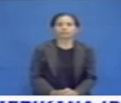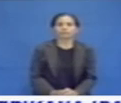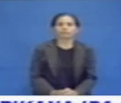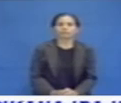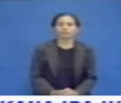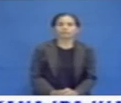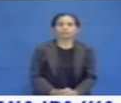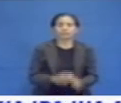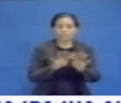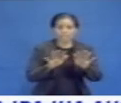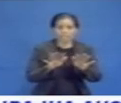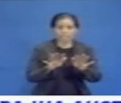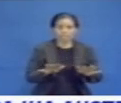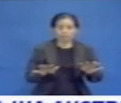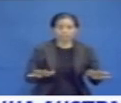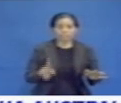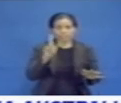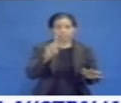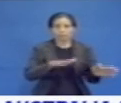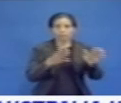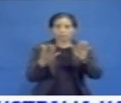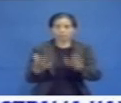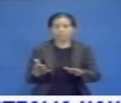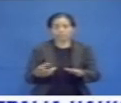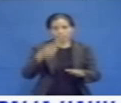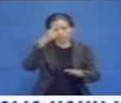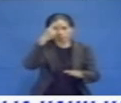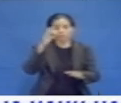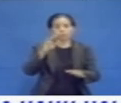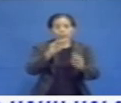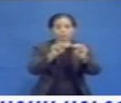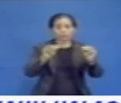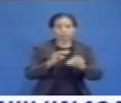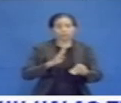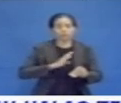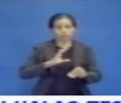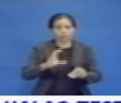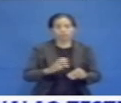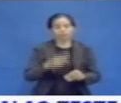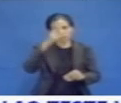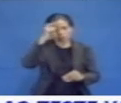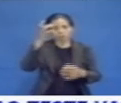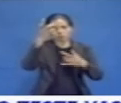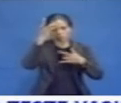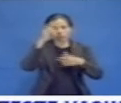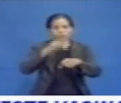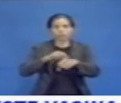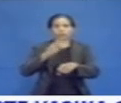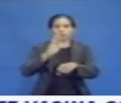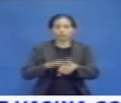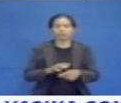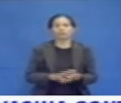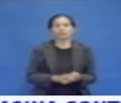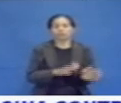Labari kida mate i Hospital Regional Baucau tamba sofre moras denge. Mate bian mate tamba familia tardi lori ba hospital ho